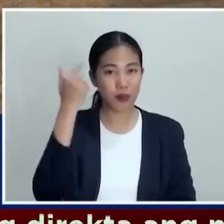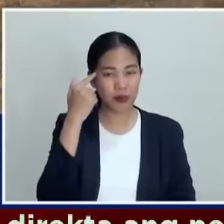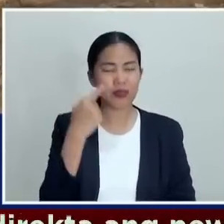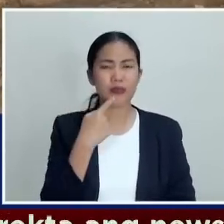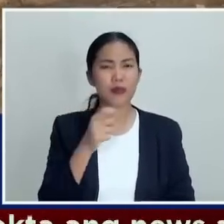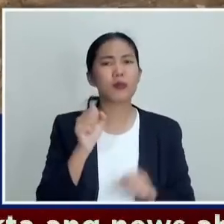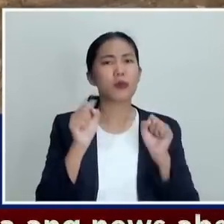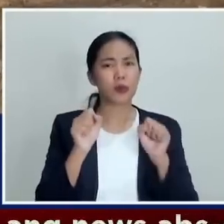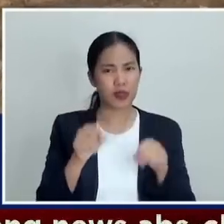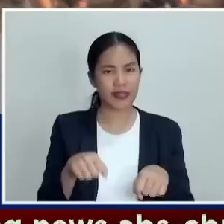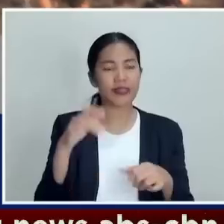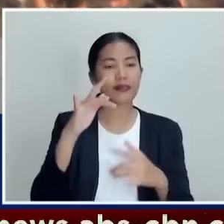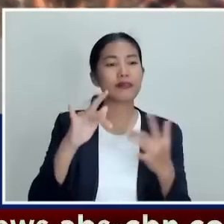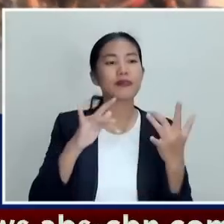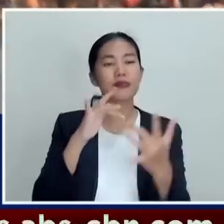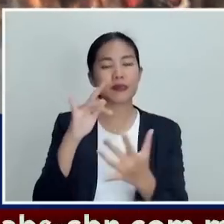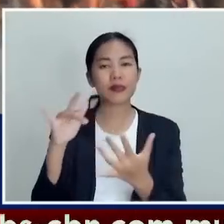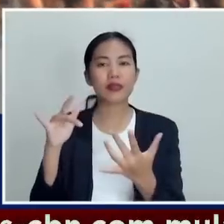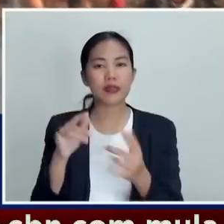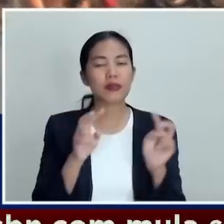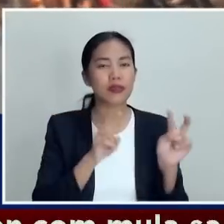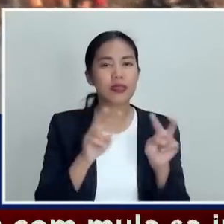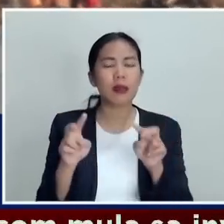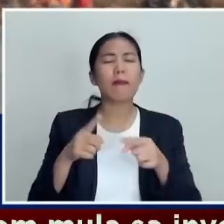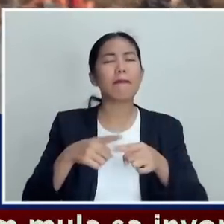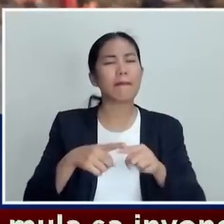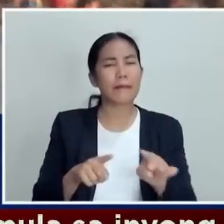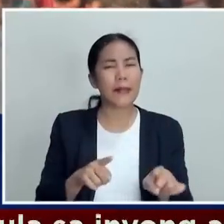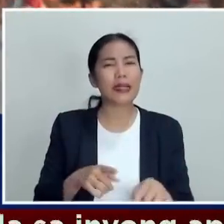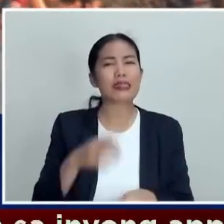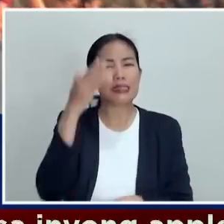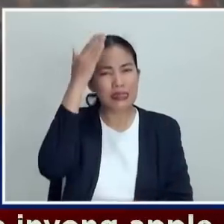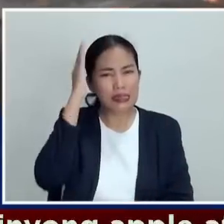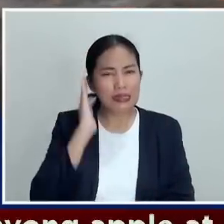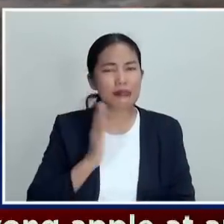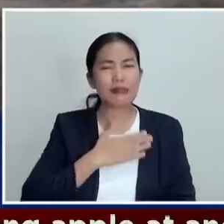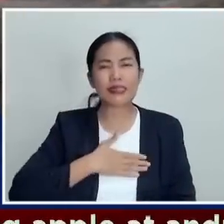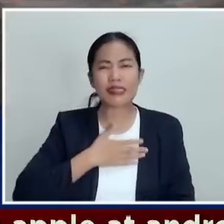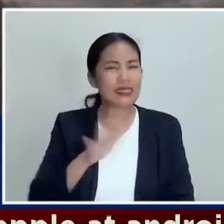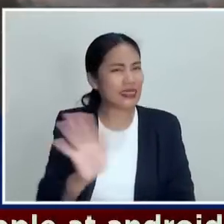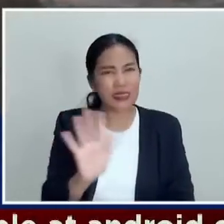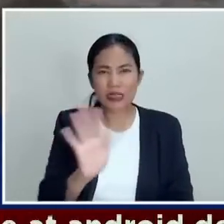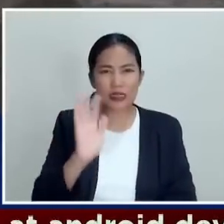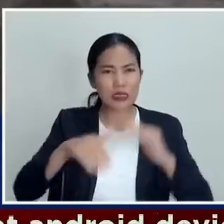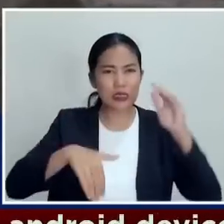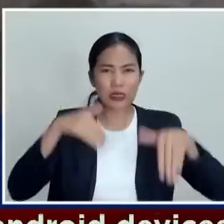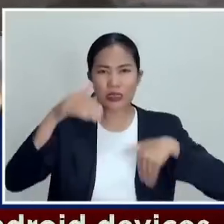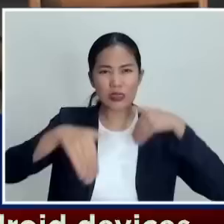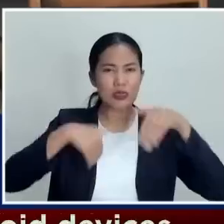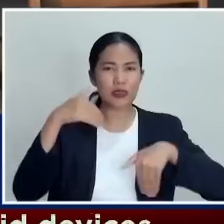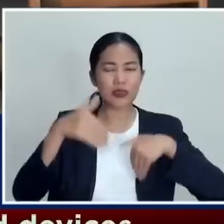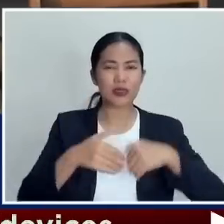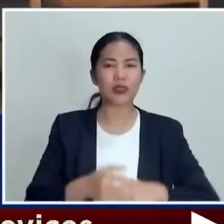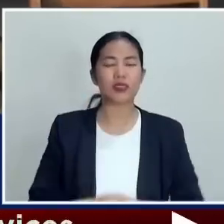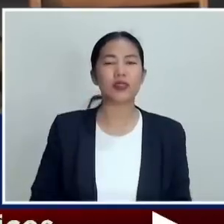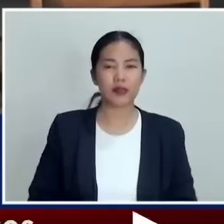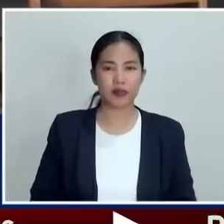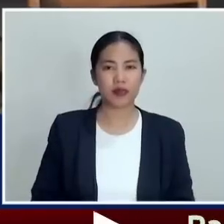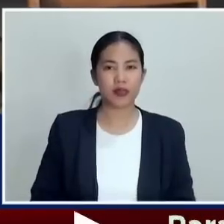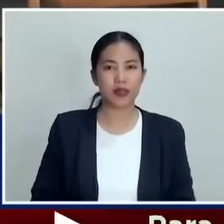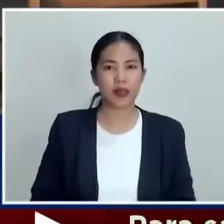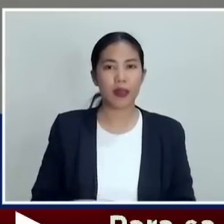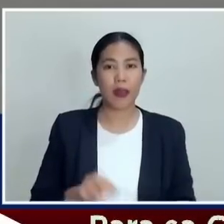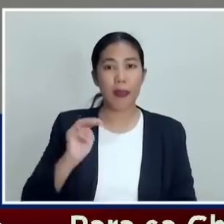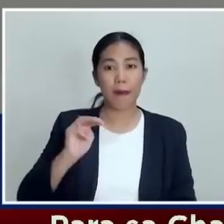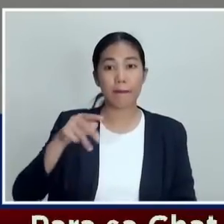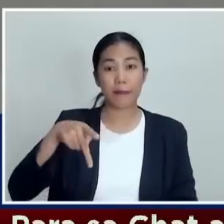lugar. Pero pakiusap nila sa publiko na huwag maligo sa Baseco Beach. Plano rin ng MPD na magdagdag ng pulis na